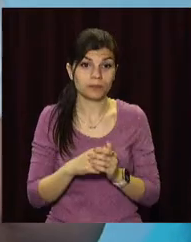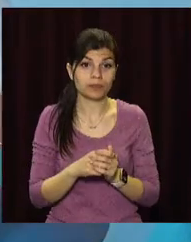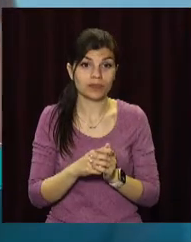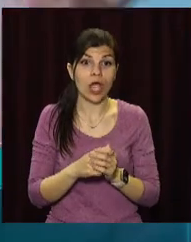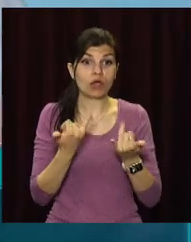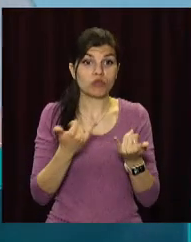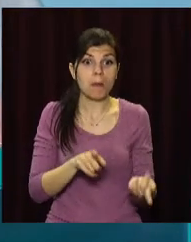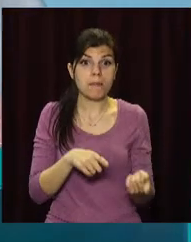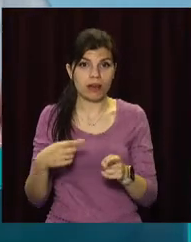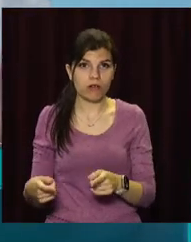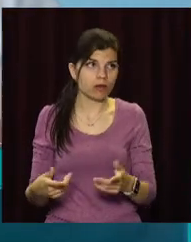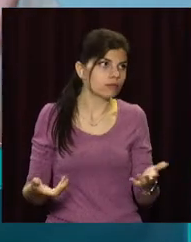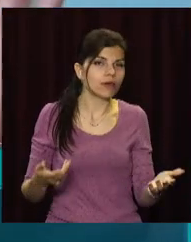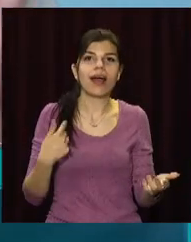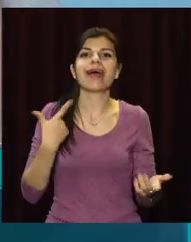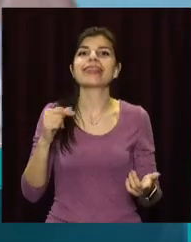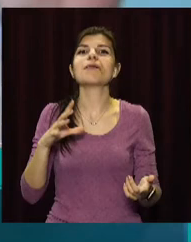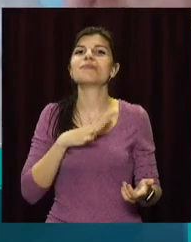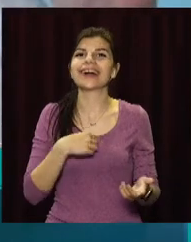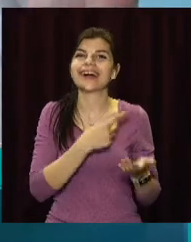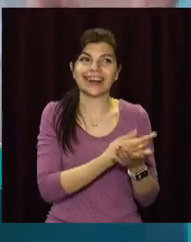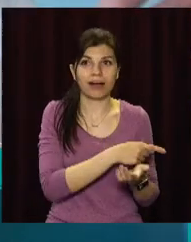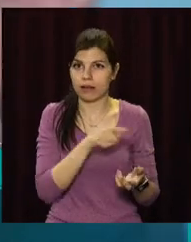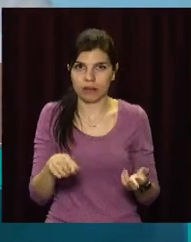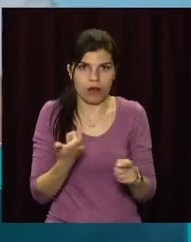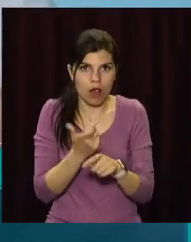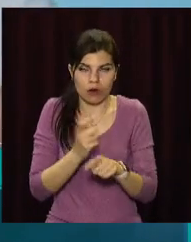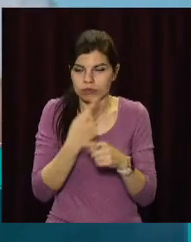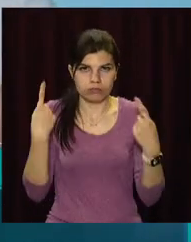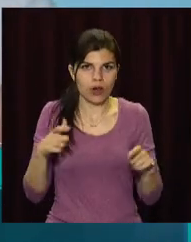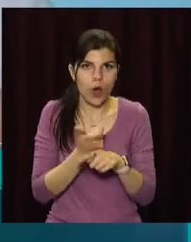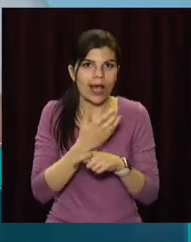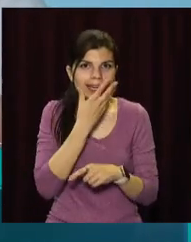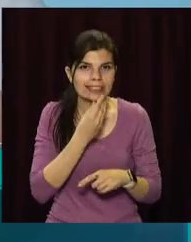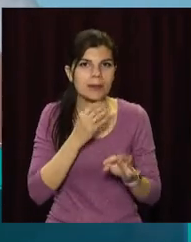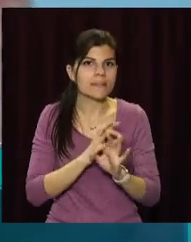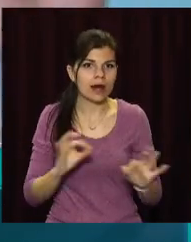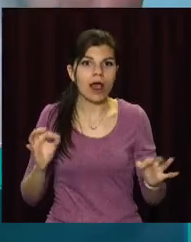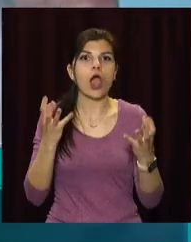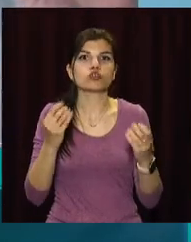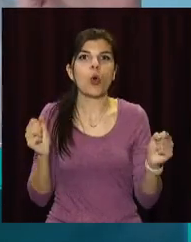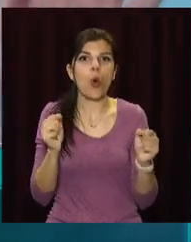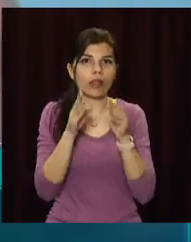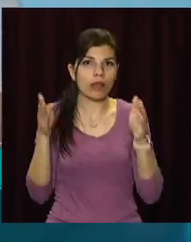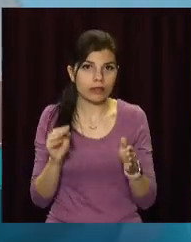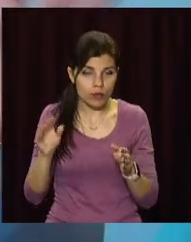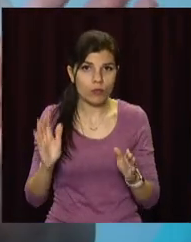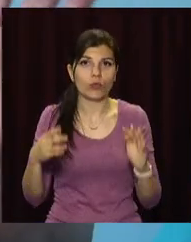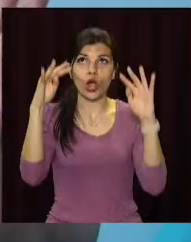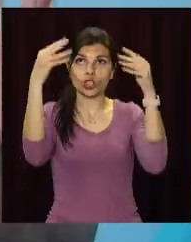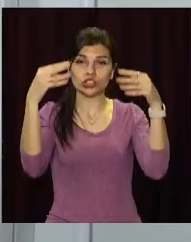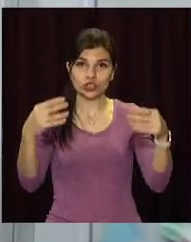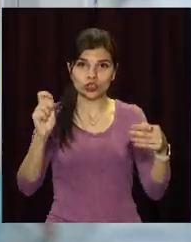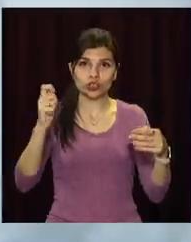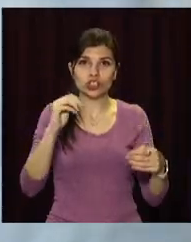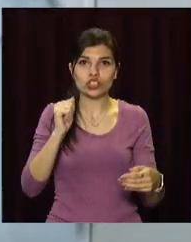перевели сюди, це небо і земля. Это очень красиво, приятно. И то, что они обещали, еще и холодильник поставят, там жалюзи, это будет вообще